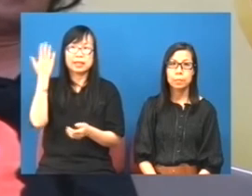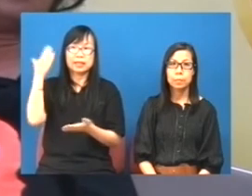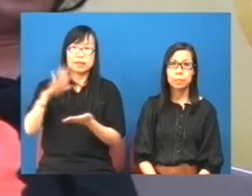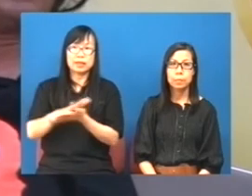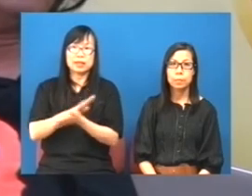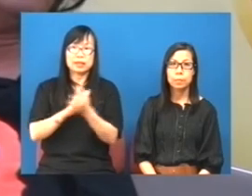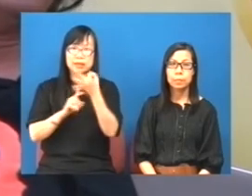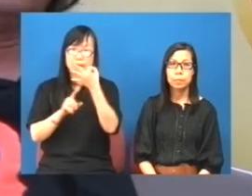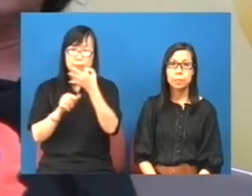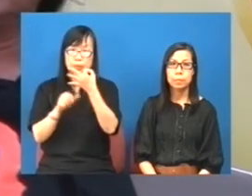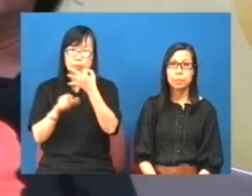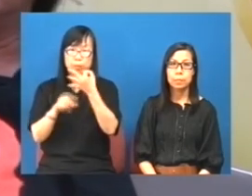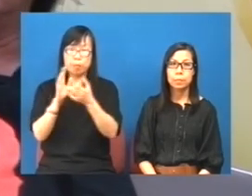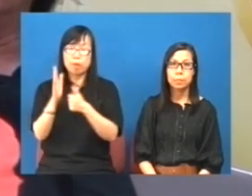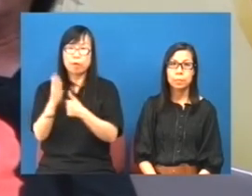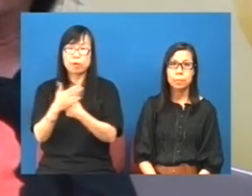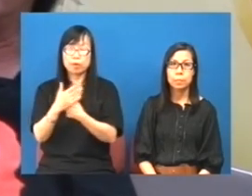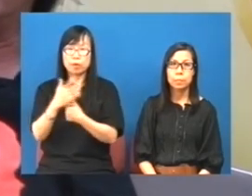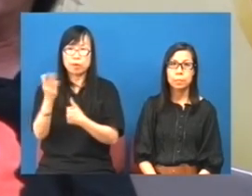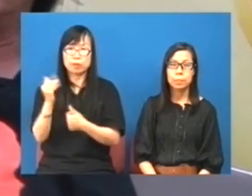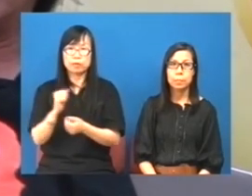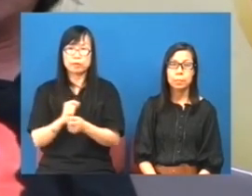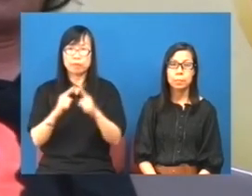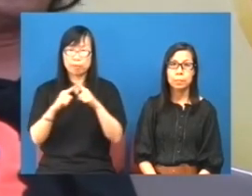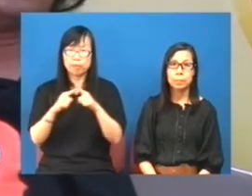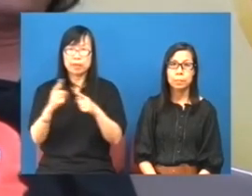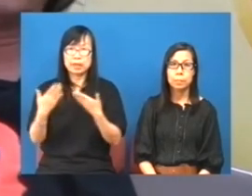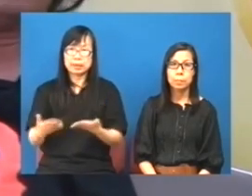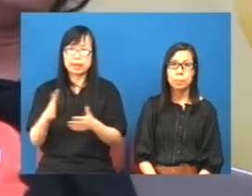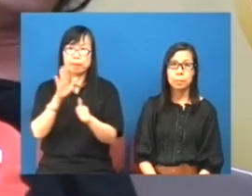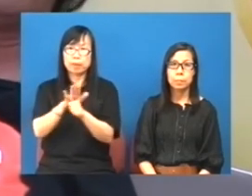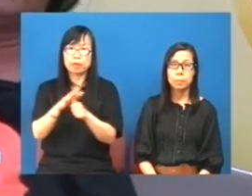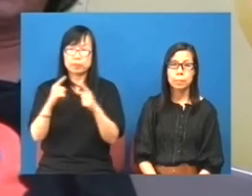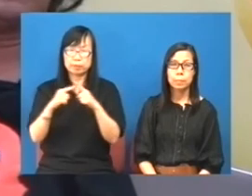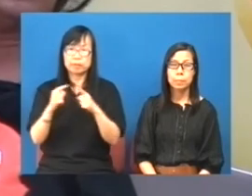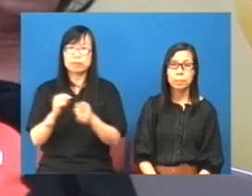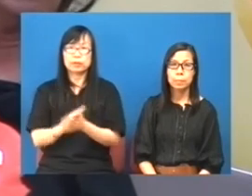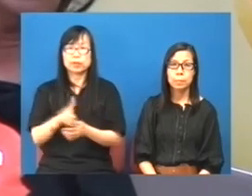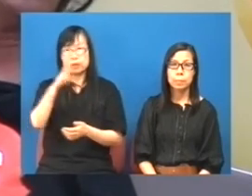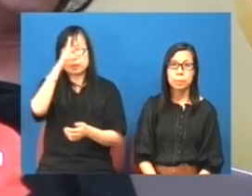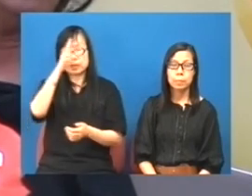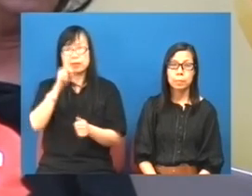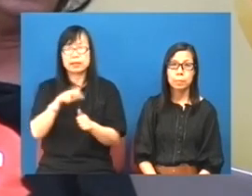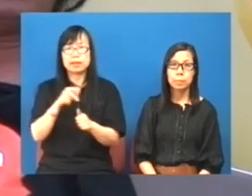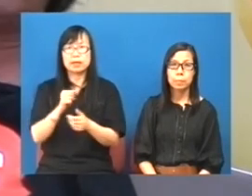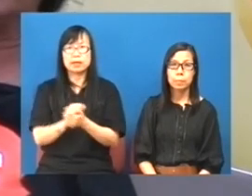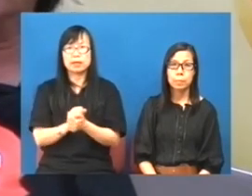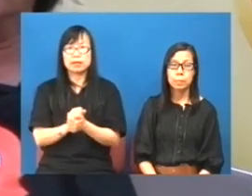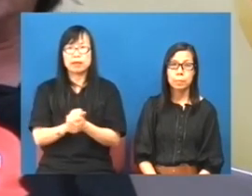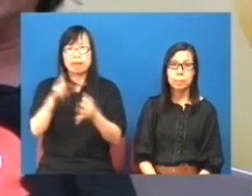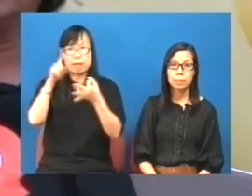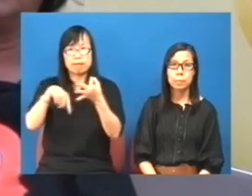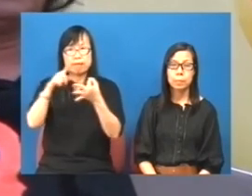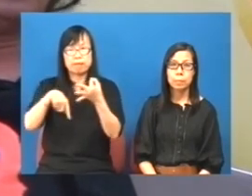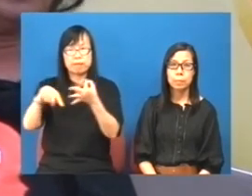25日幫他的人或者是現在還不幫他的人一定有政治的酬庸張振遠如是林奮強